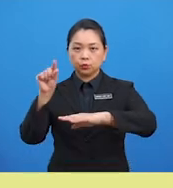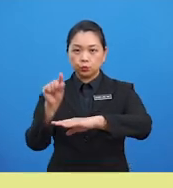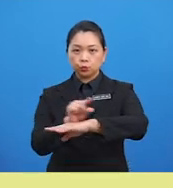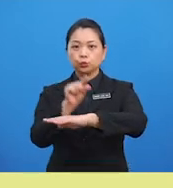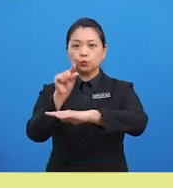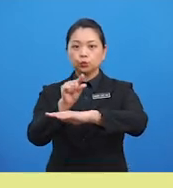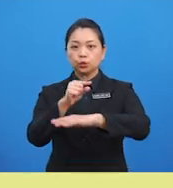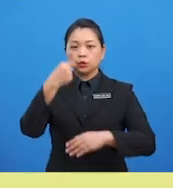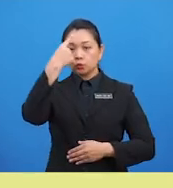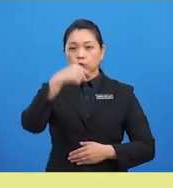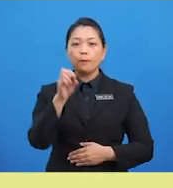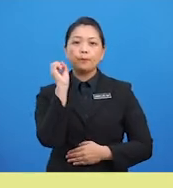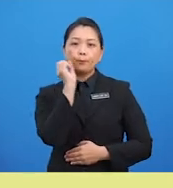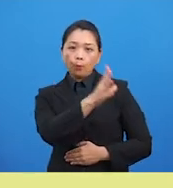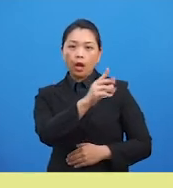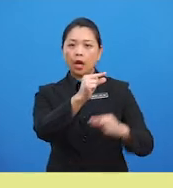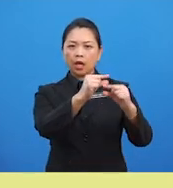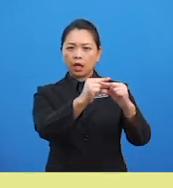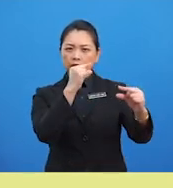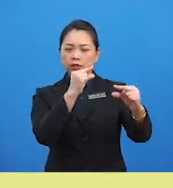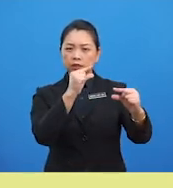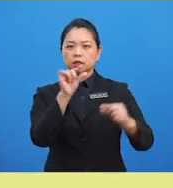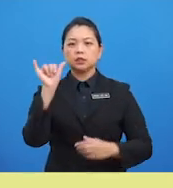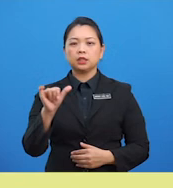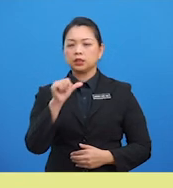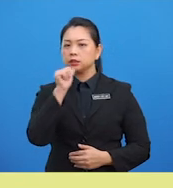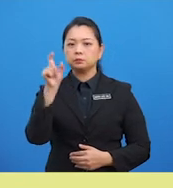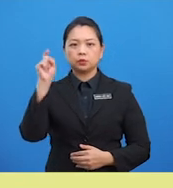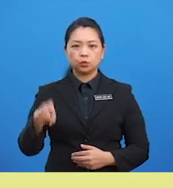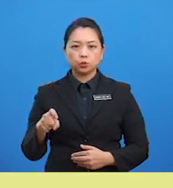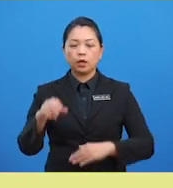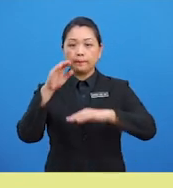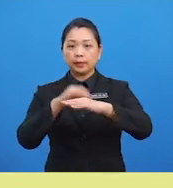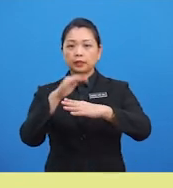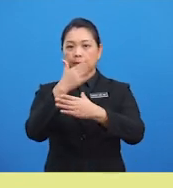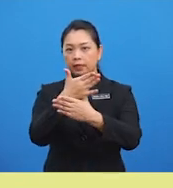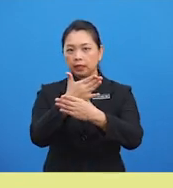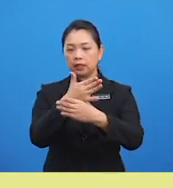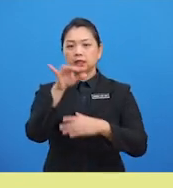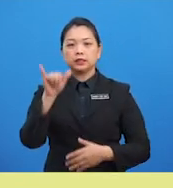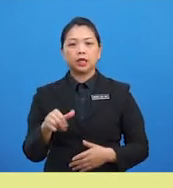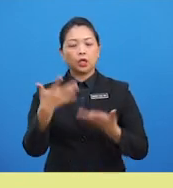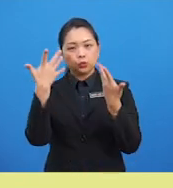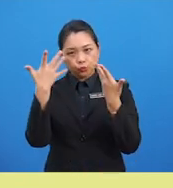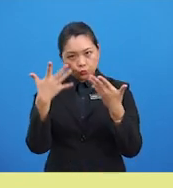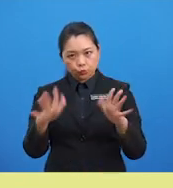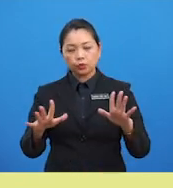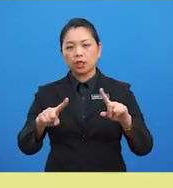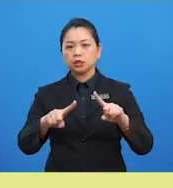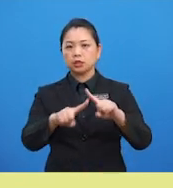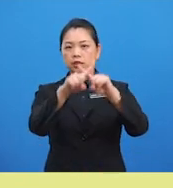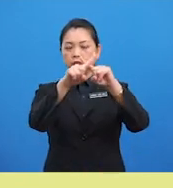digunakan untuk membuang garisan yang tidak perlu pada bahagian yang sudah tersilang.